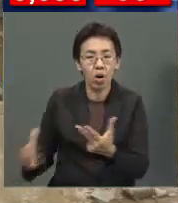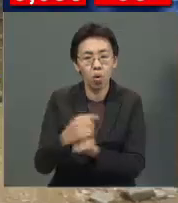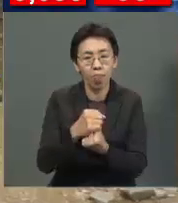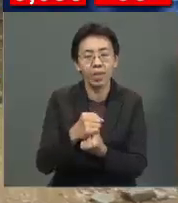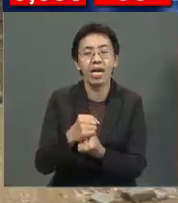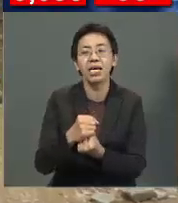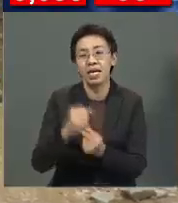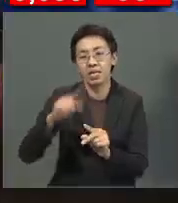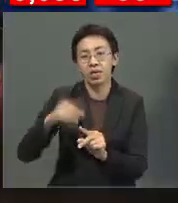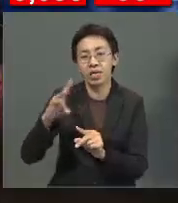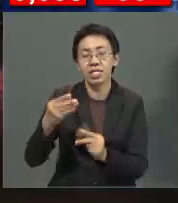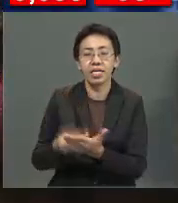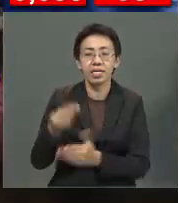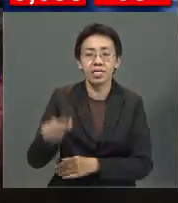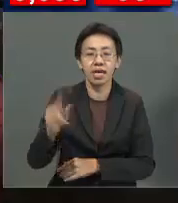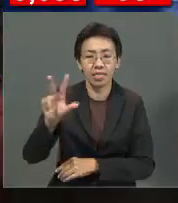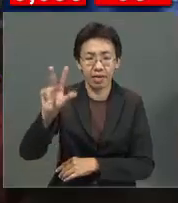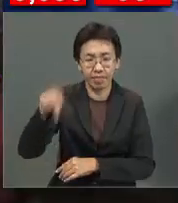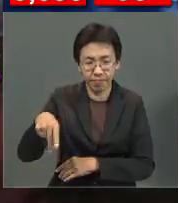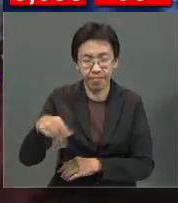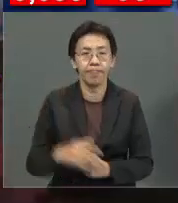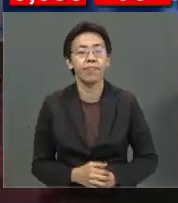ถ้าเปรียบของกรมบัญชีกลางก็ทำให้การโอนเงินเนี่ยไม่เป็นไปตามเป้าหมายจึงเห็นชอบให้ใช้จ่ายเงินเยียวยากลุ่มเปราะบางในคราวเดียวก็คือเดือนกรกฎาคมรวม3,000บาท